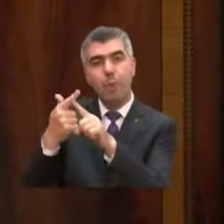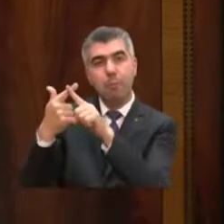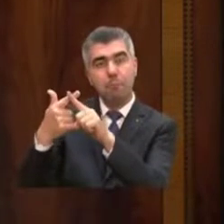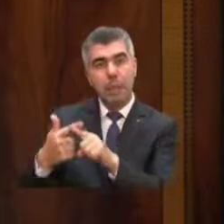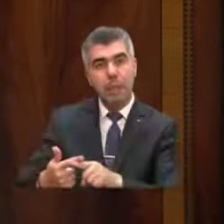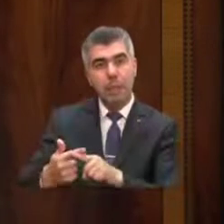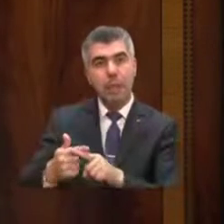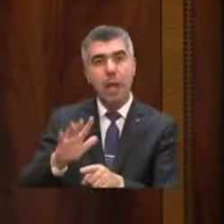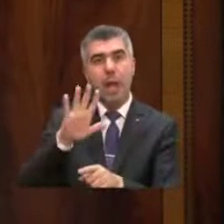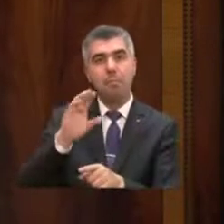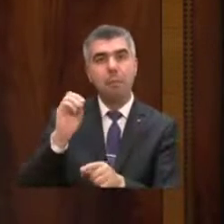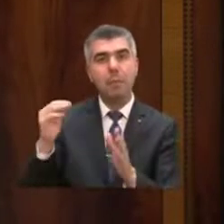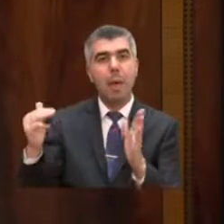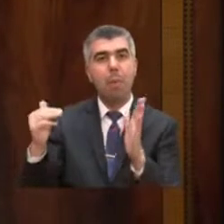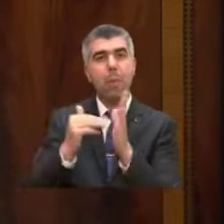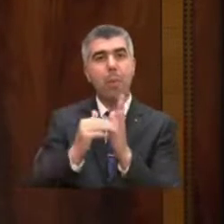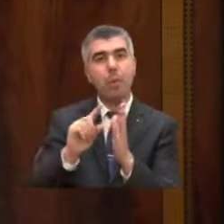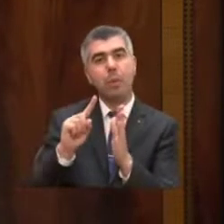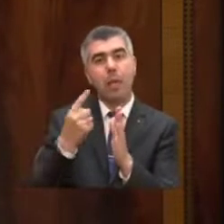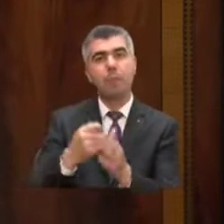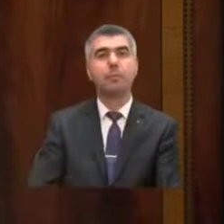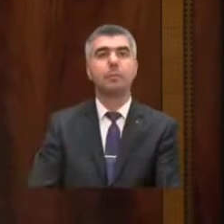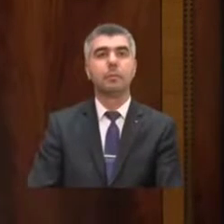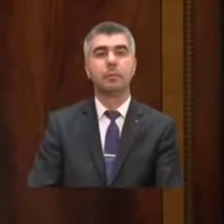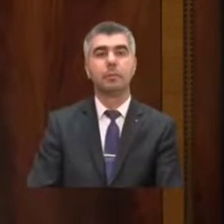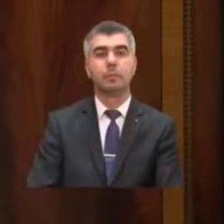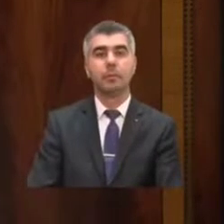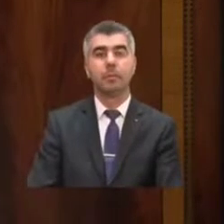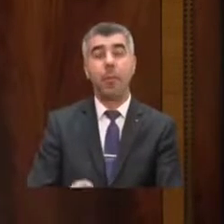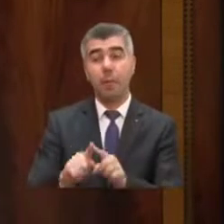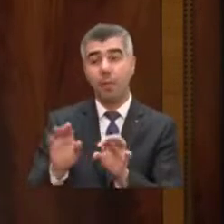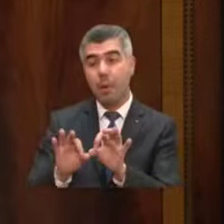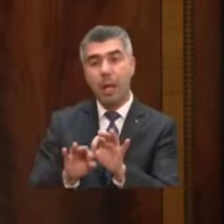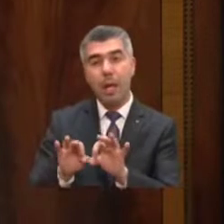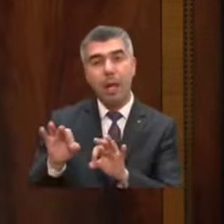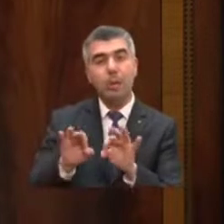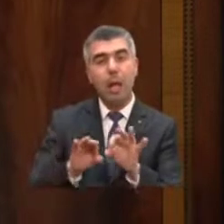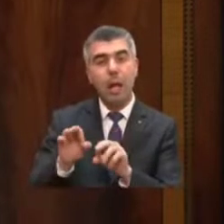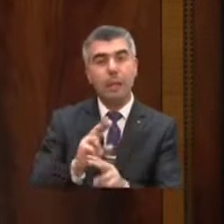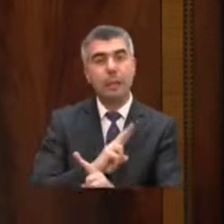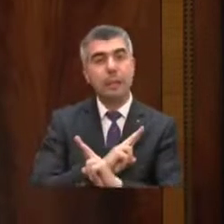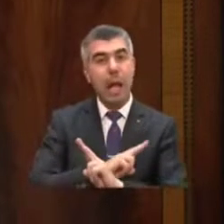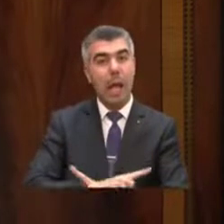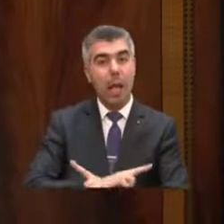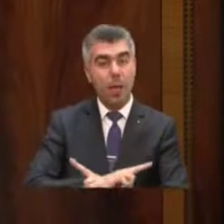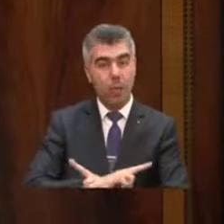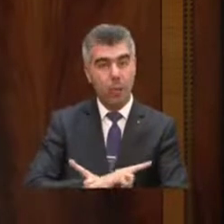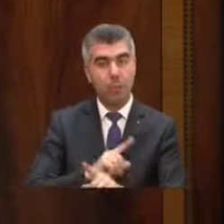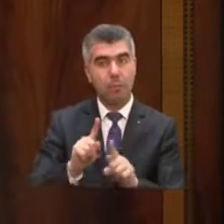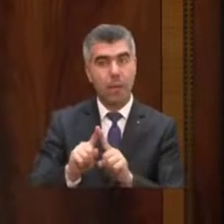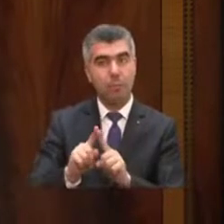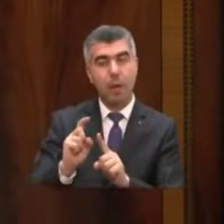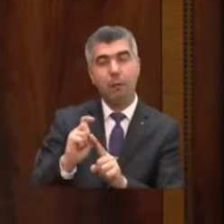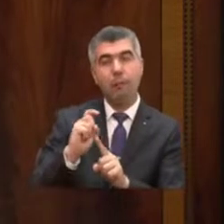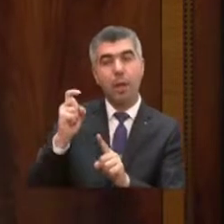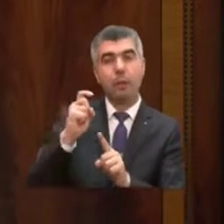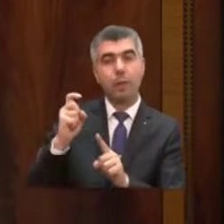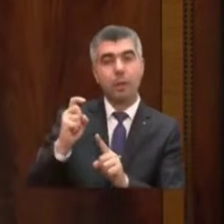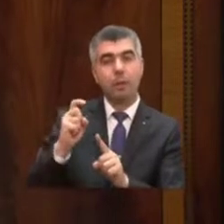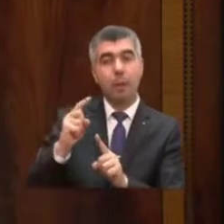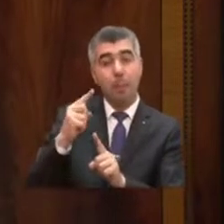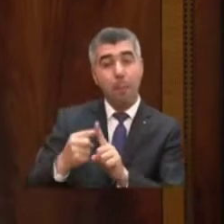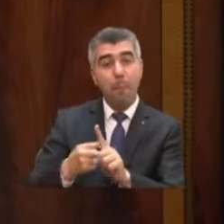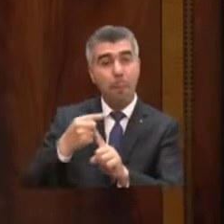500 مليون درهم، ويسمح هذا الإجراء للمتقاعدين بمدخول إضافي قد